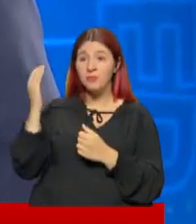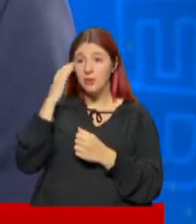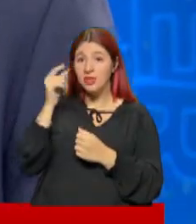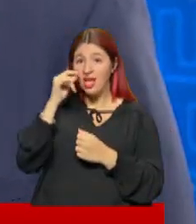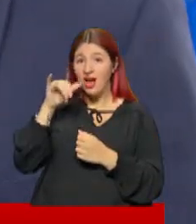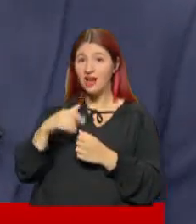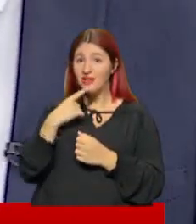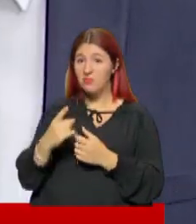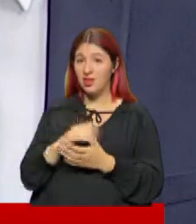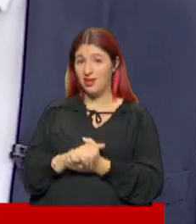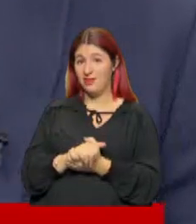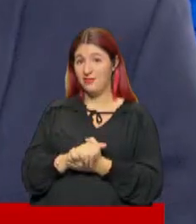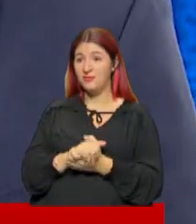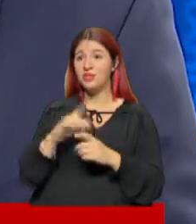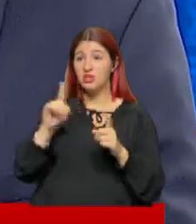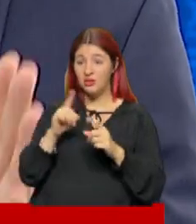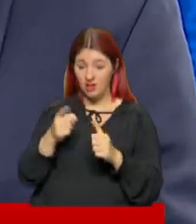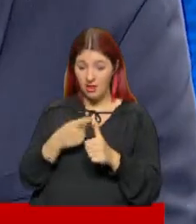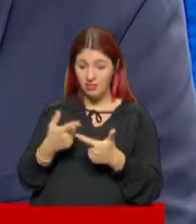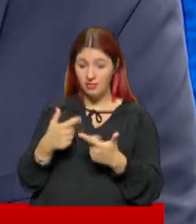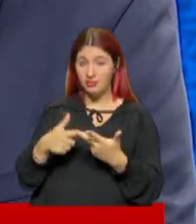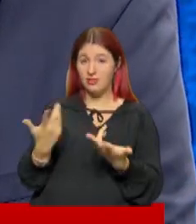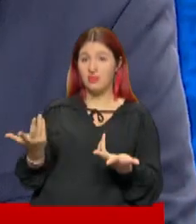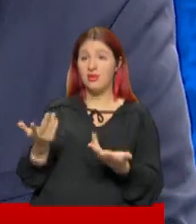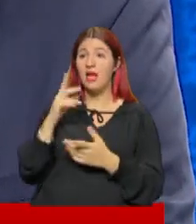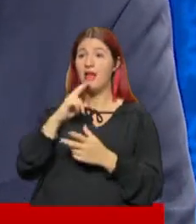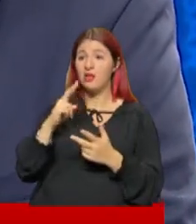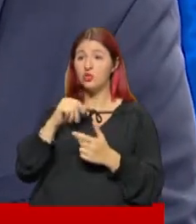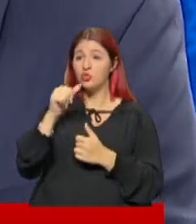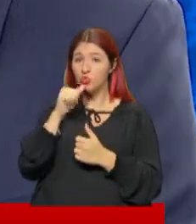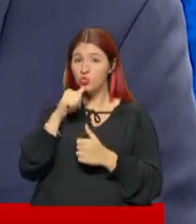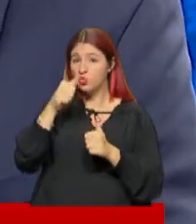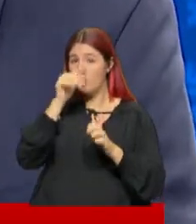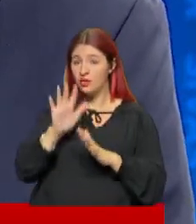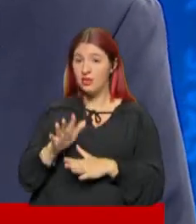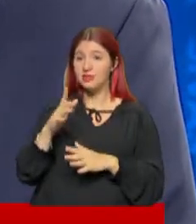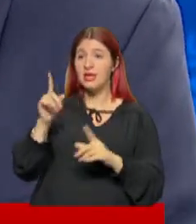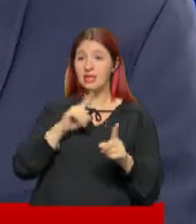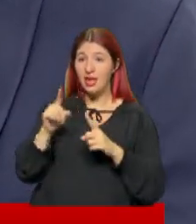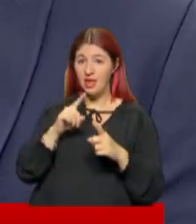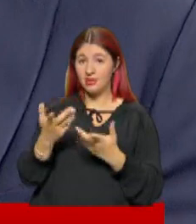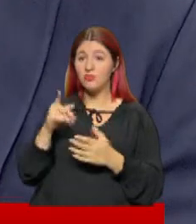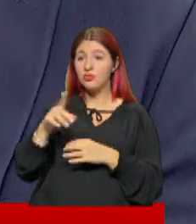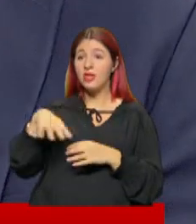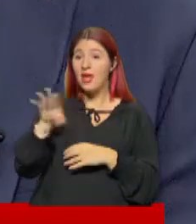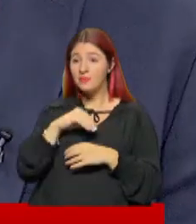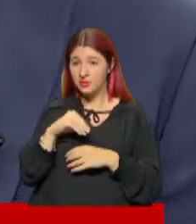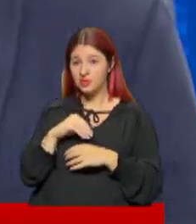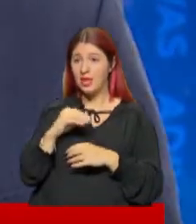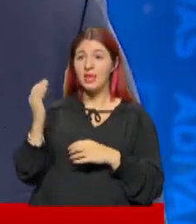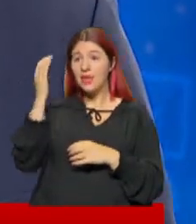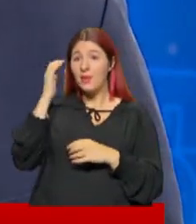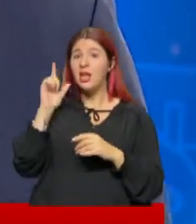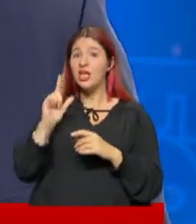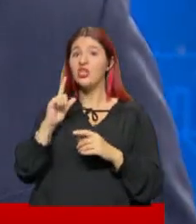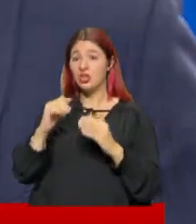insan ihtiyacı artık. Yani internet, net, elektrik, su, doğalgaz, internet, bunların hepsi temel